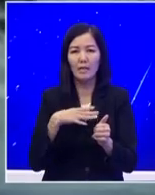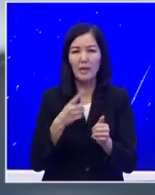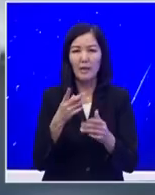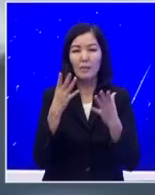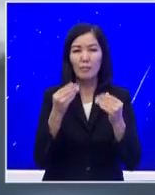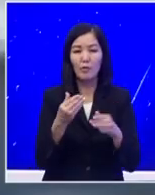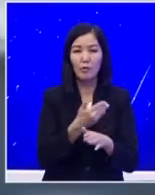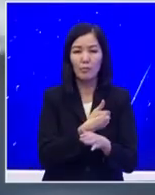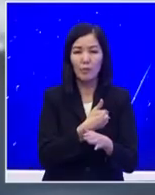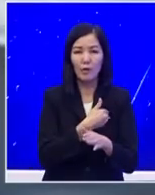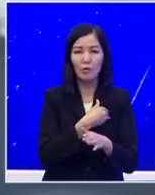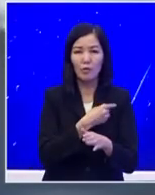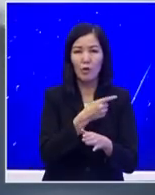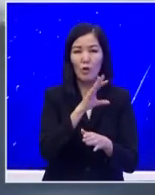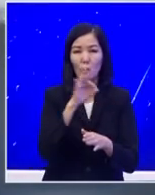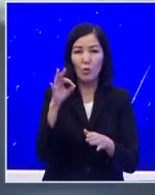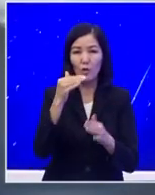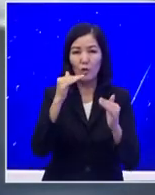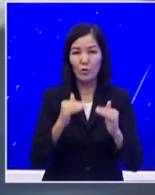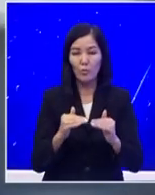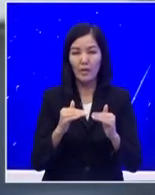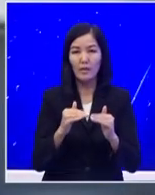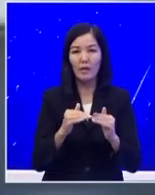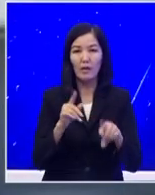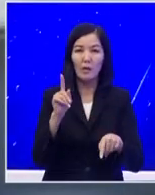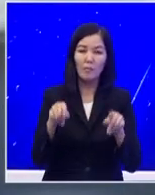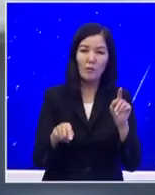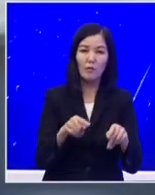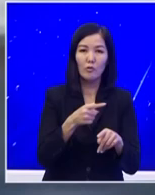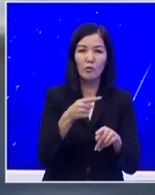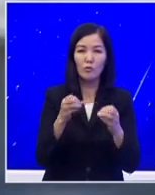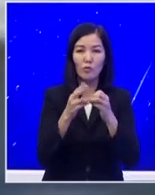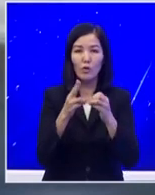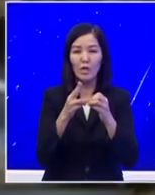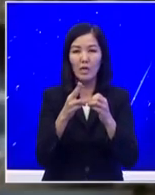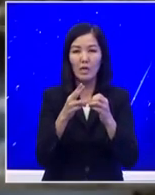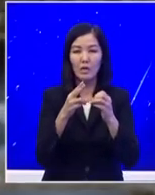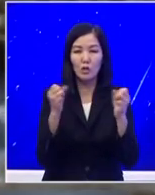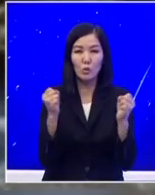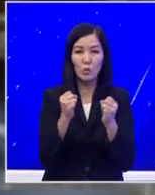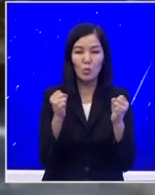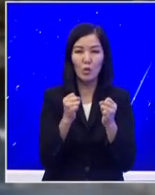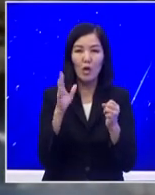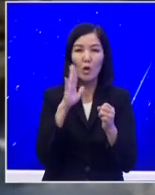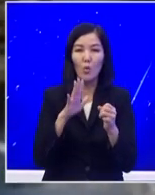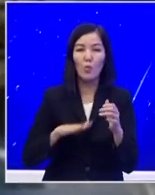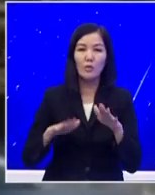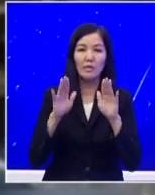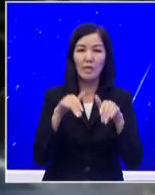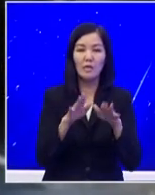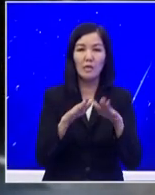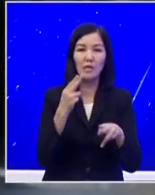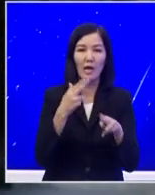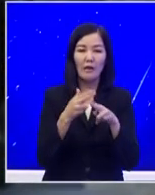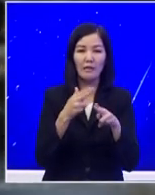орташа температура 0-ден төмен. Кей жерлерде минус 12 градус көрсетіп отыр. Өзендерде мұз қатқан, жергілікті тұрғындар